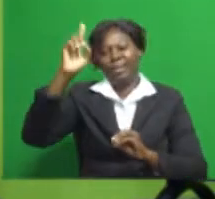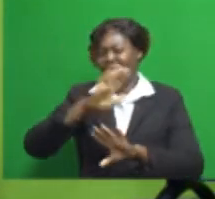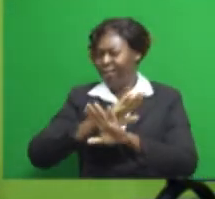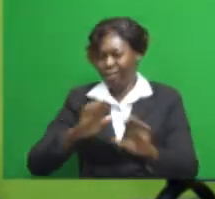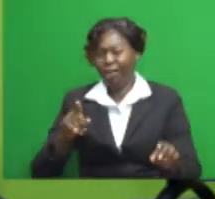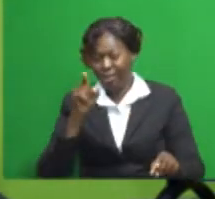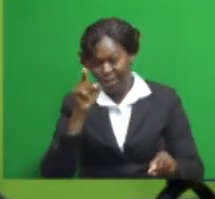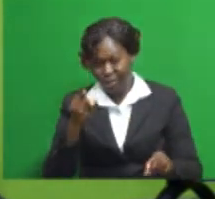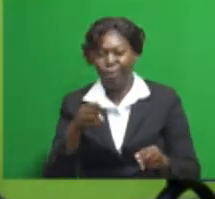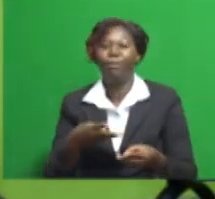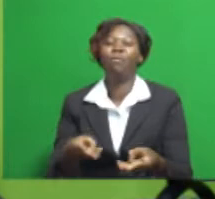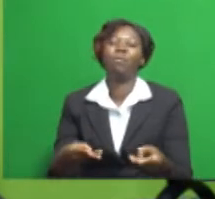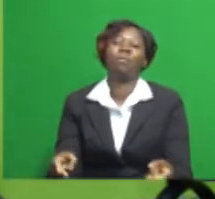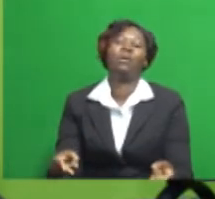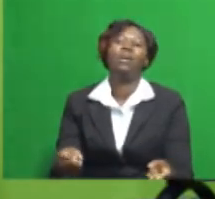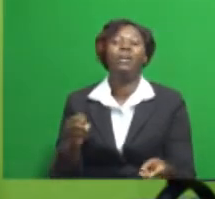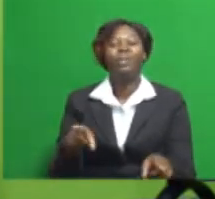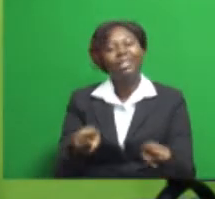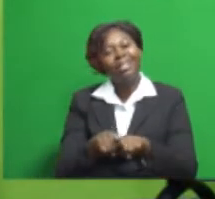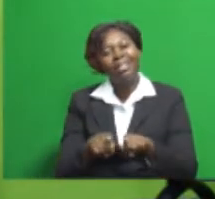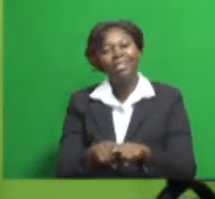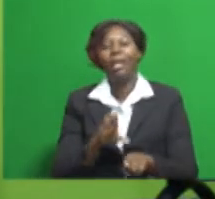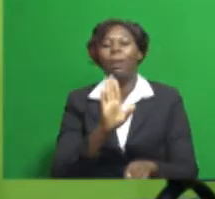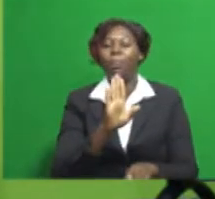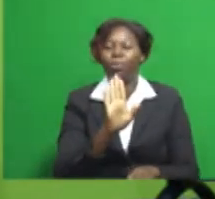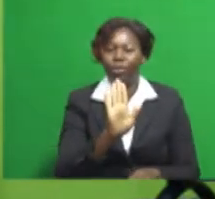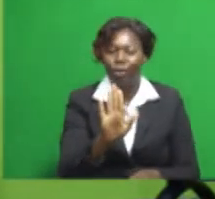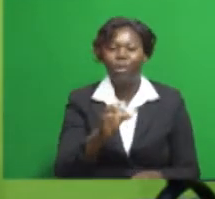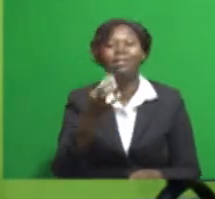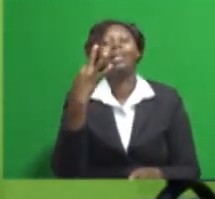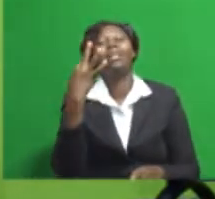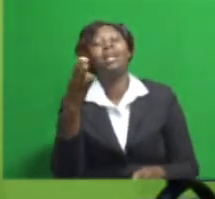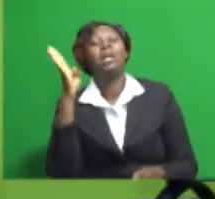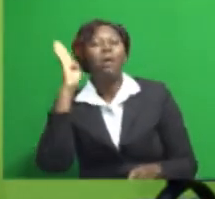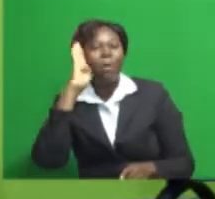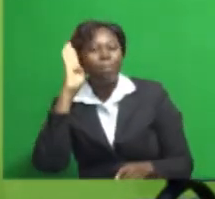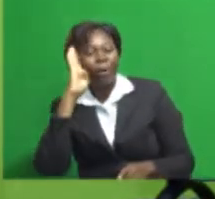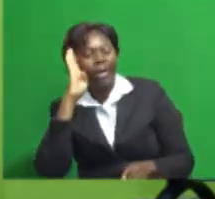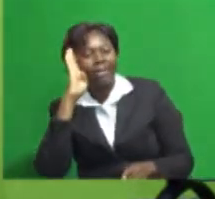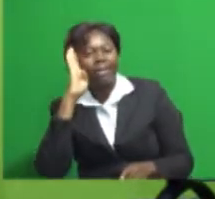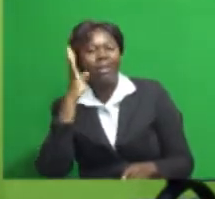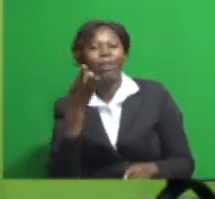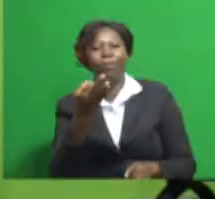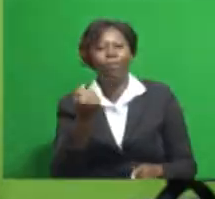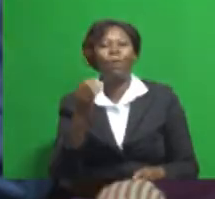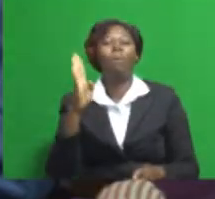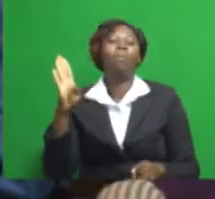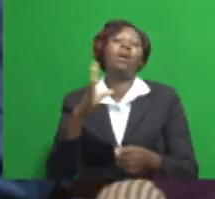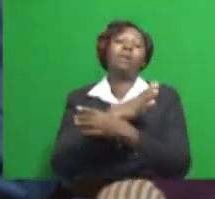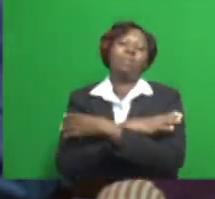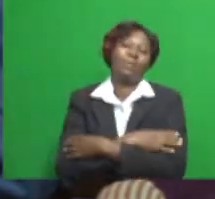muna vakomana vaye kuti Mwari kuvanhu vanovimba naye vanhu vanoteerera